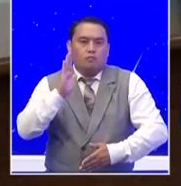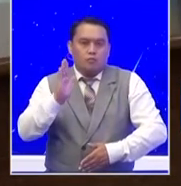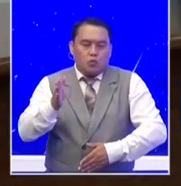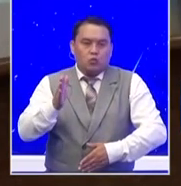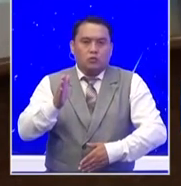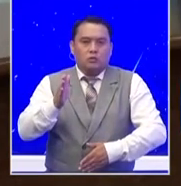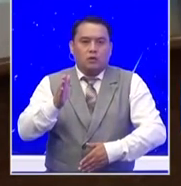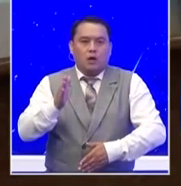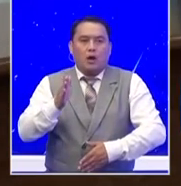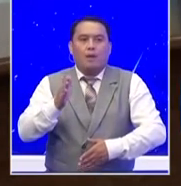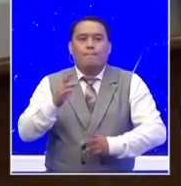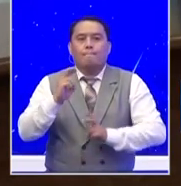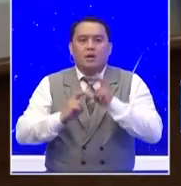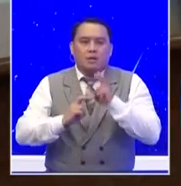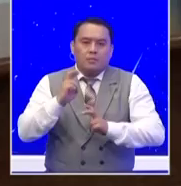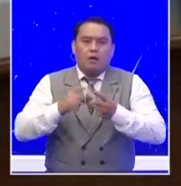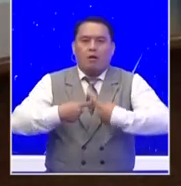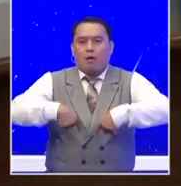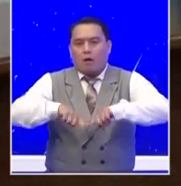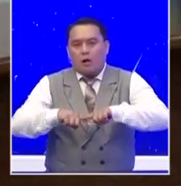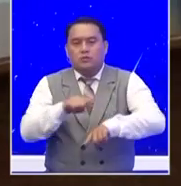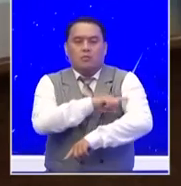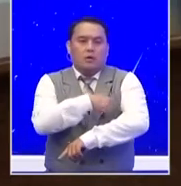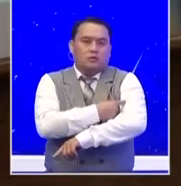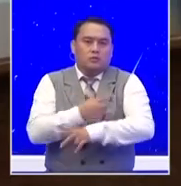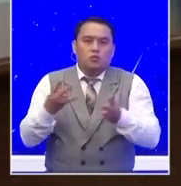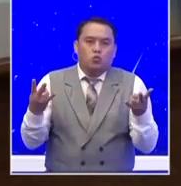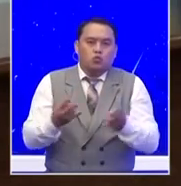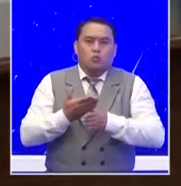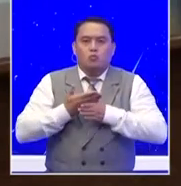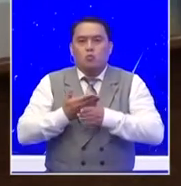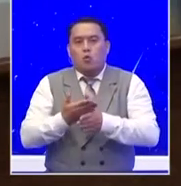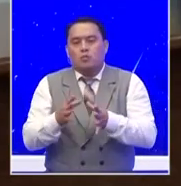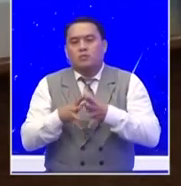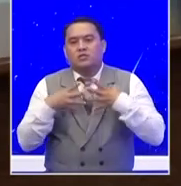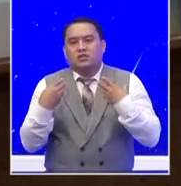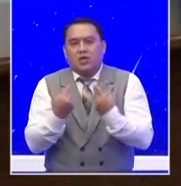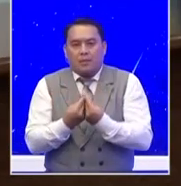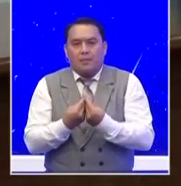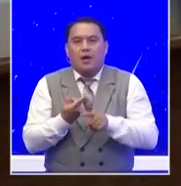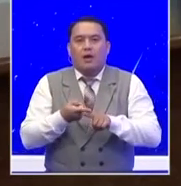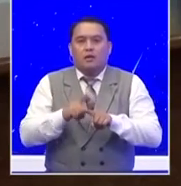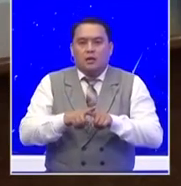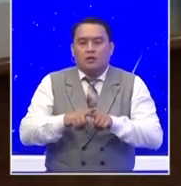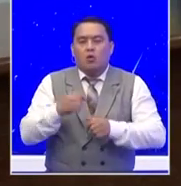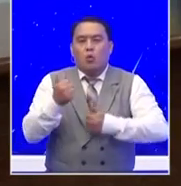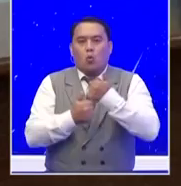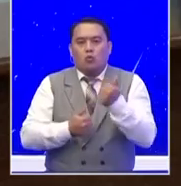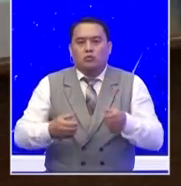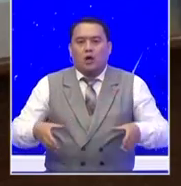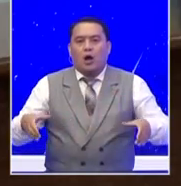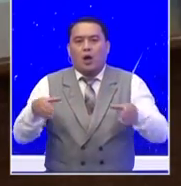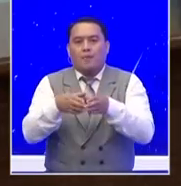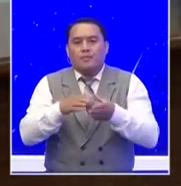каким предприятиям, организациям, больницам необходима была помощь, каким семьям. Этот конкурс объединил меценатов